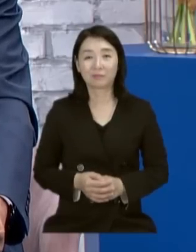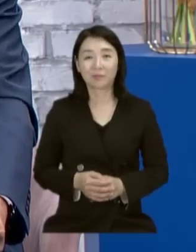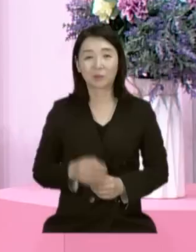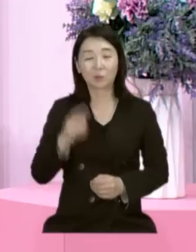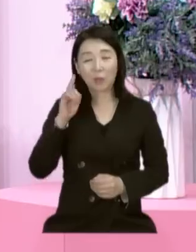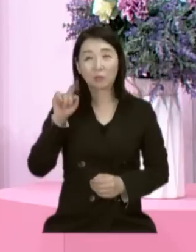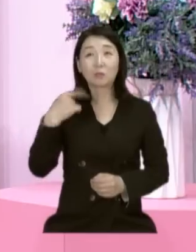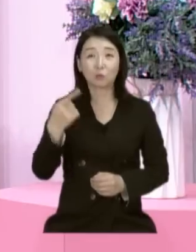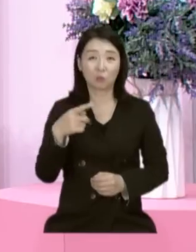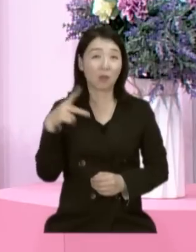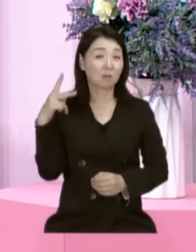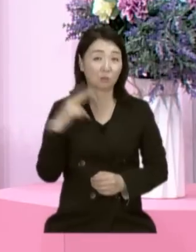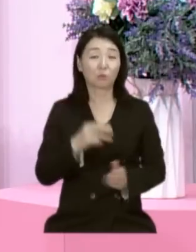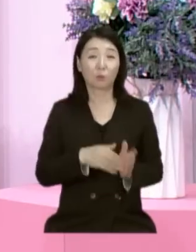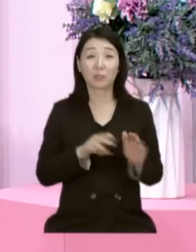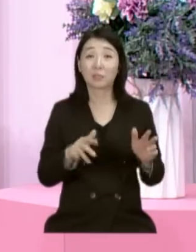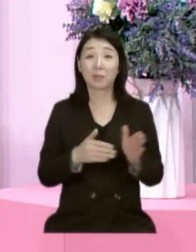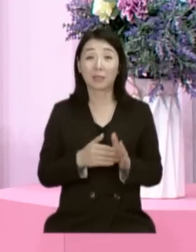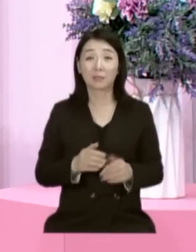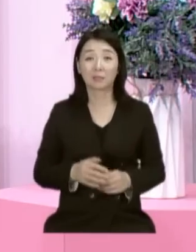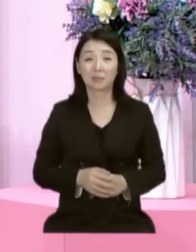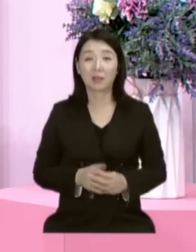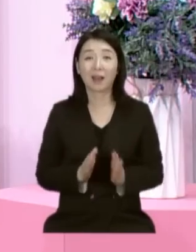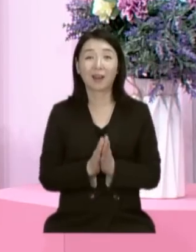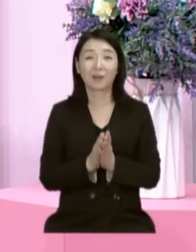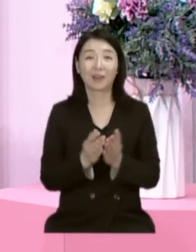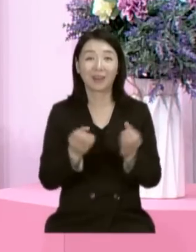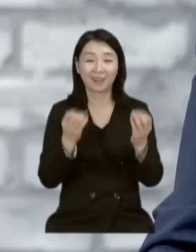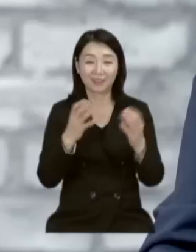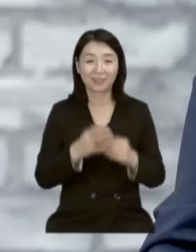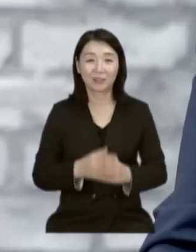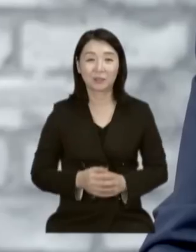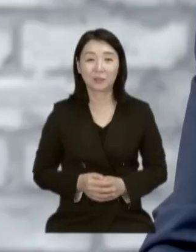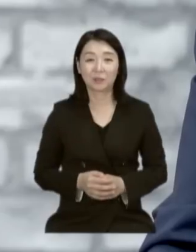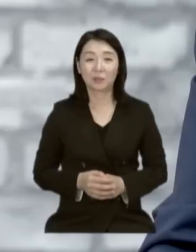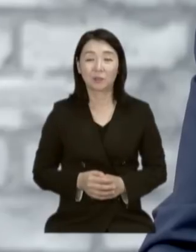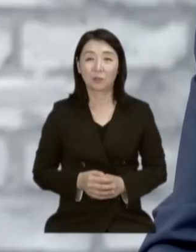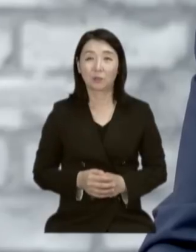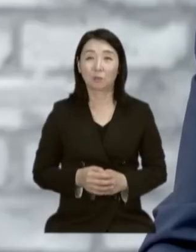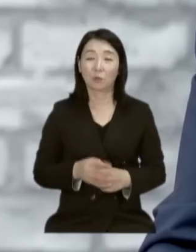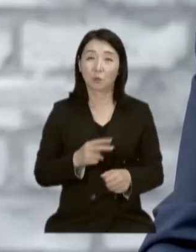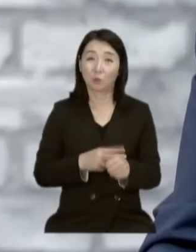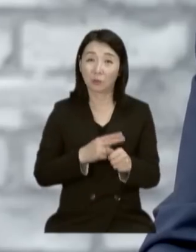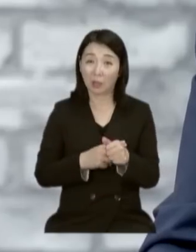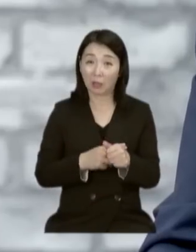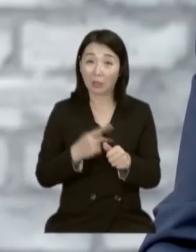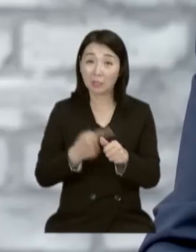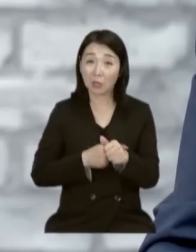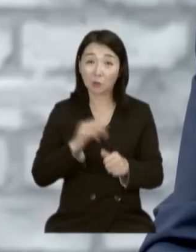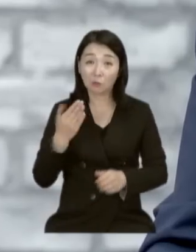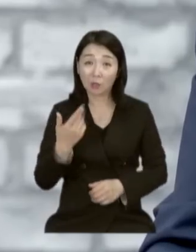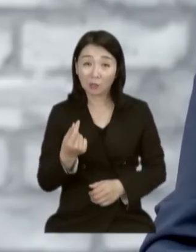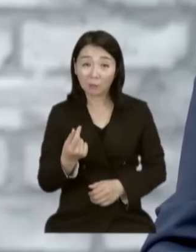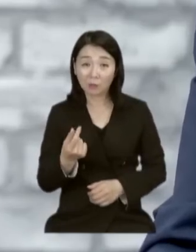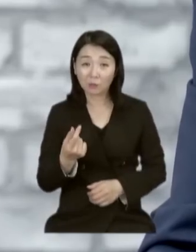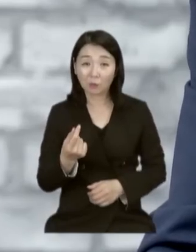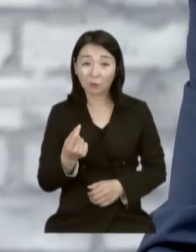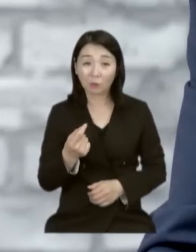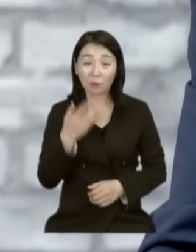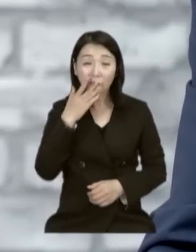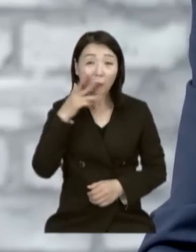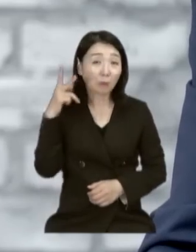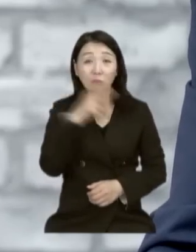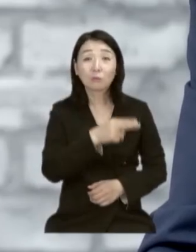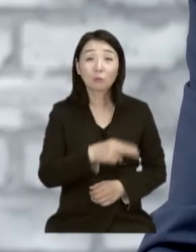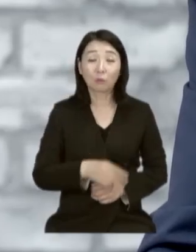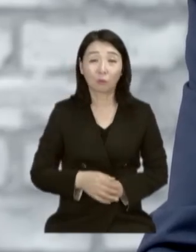그냥 바로 끊어지. 지금까지. 이야. 할렐루야. 아니 그래서 그럼 교사를 할 수밖에 없네요 이제. 해야죠. 교사를